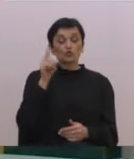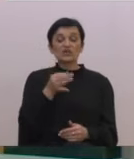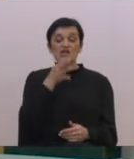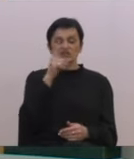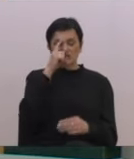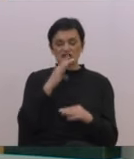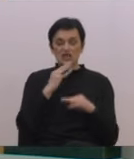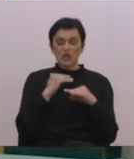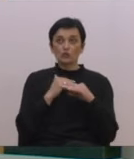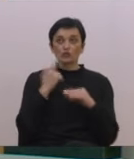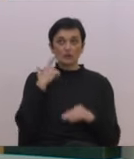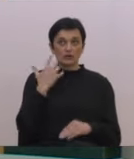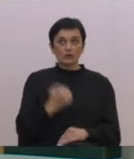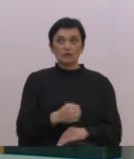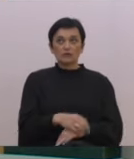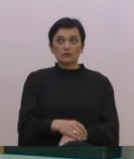გენდერული კვოტები.